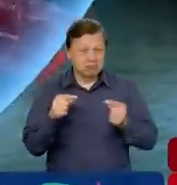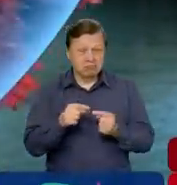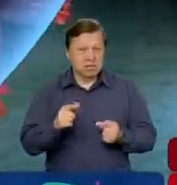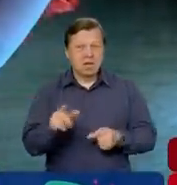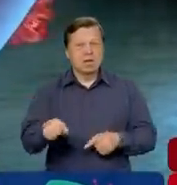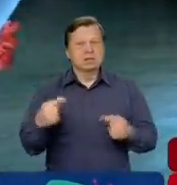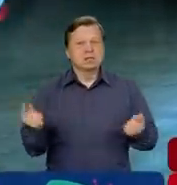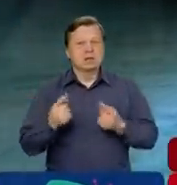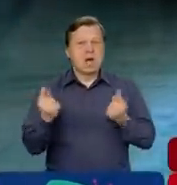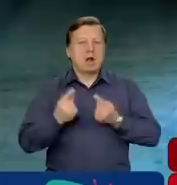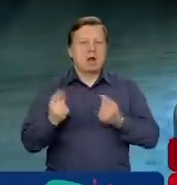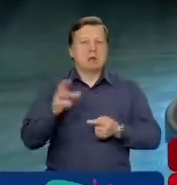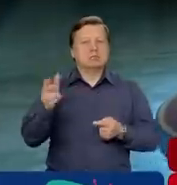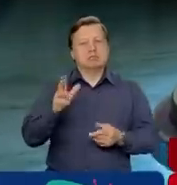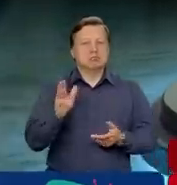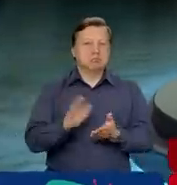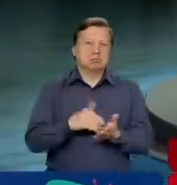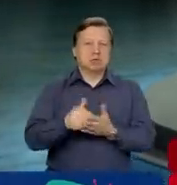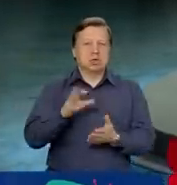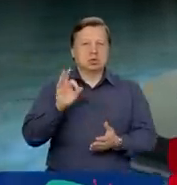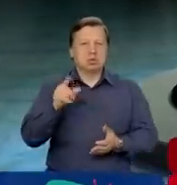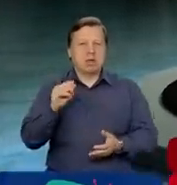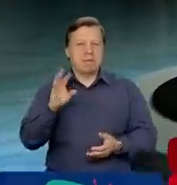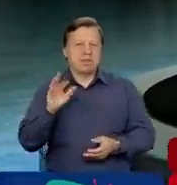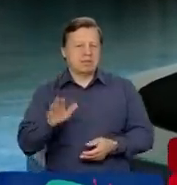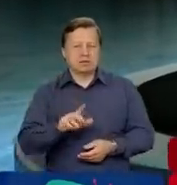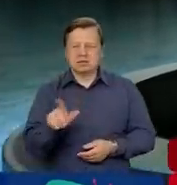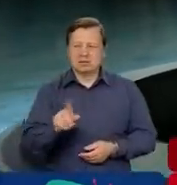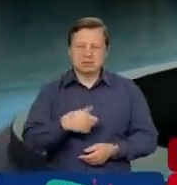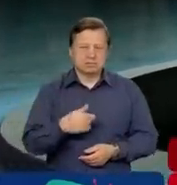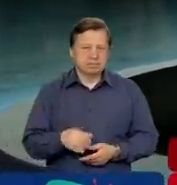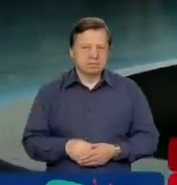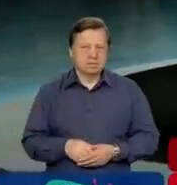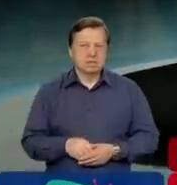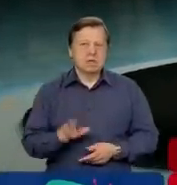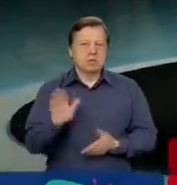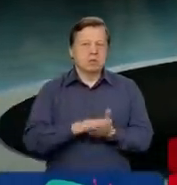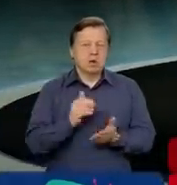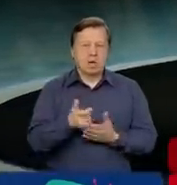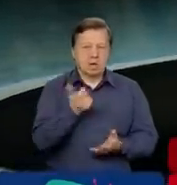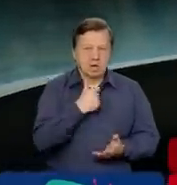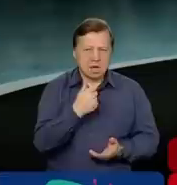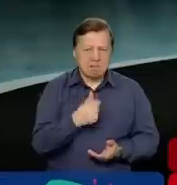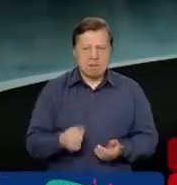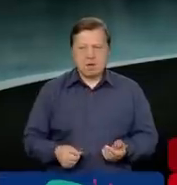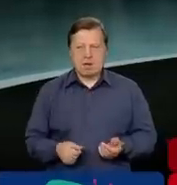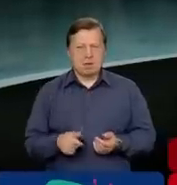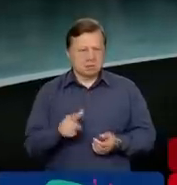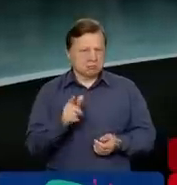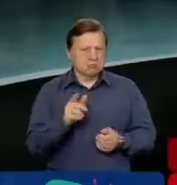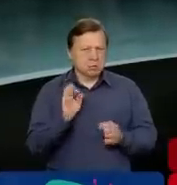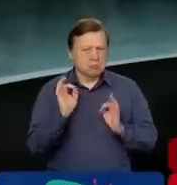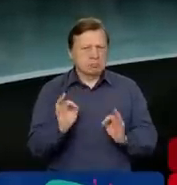jako suplementy. Są leki, które można stosować na przykład w przebiegu grypy. Leki z udokumentowanym